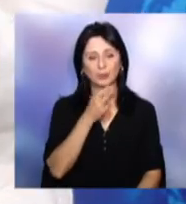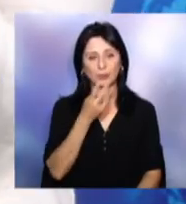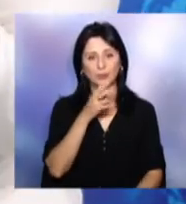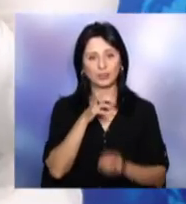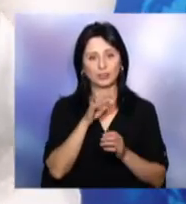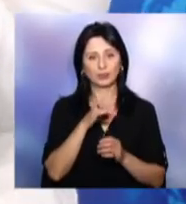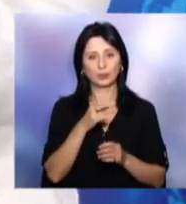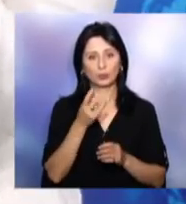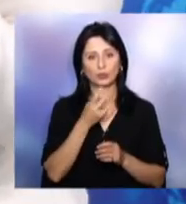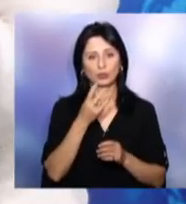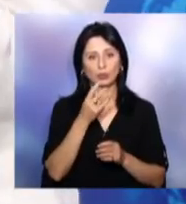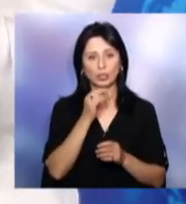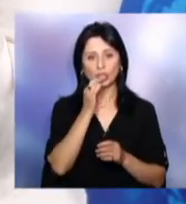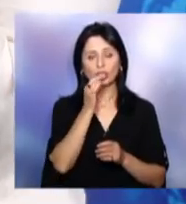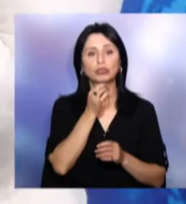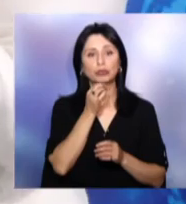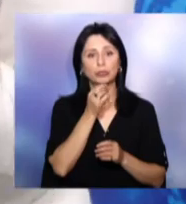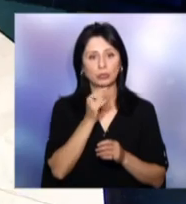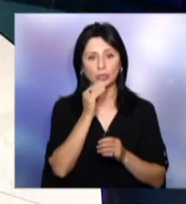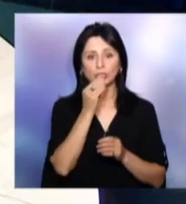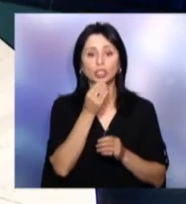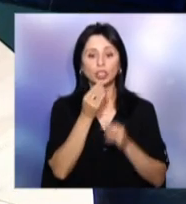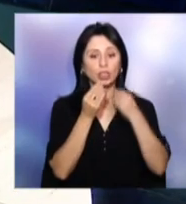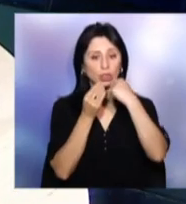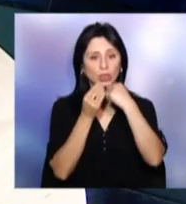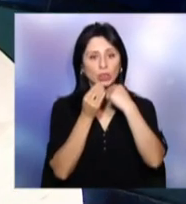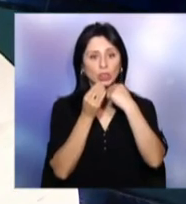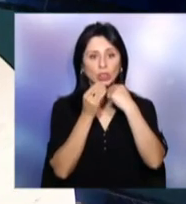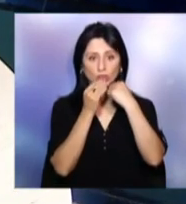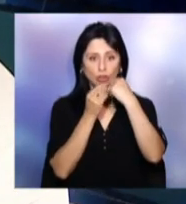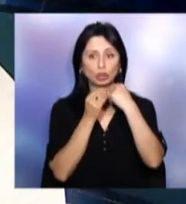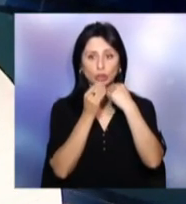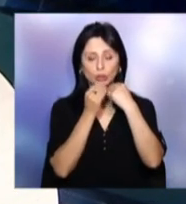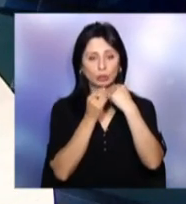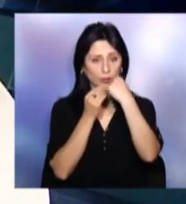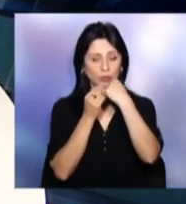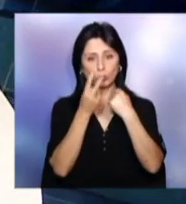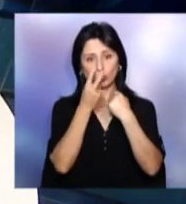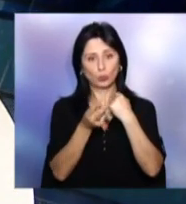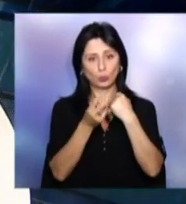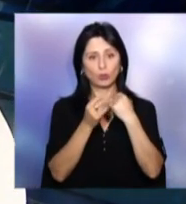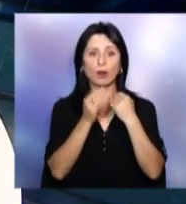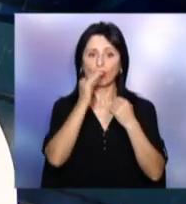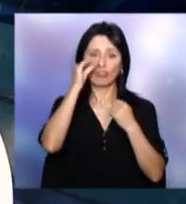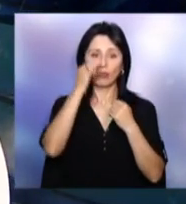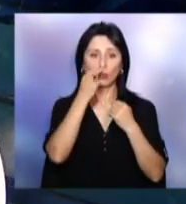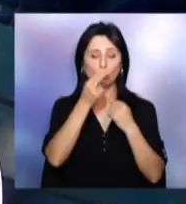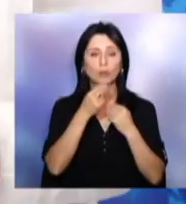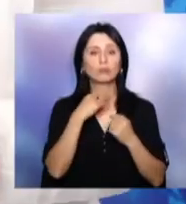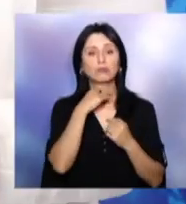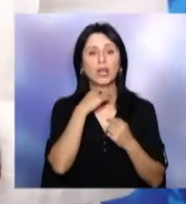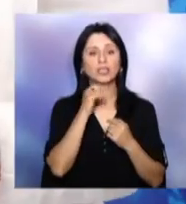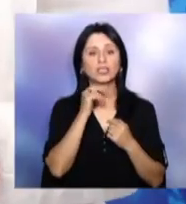უნდა გადმოვატრიალოთ ტუჩი და ტუჩის შიდა ზედაპირი და თვალიერდეს. ჩამოწიოთ ან ავწიოთ ზედა ტუჩი,